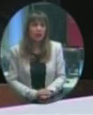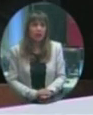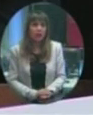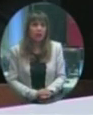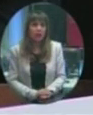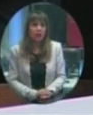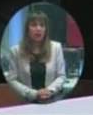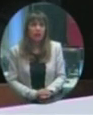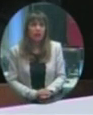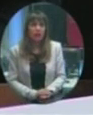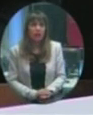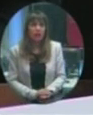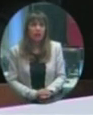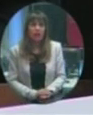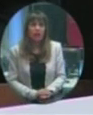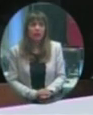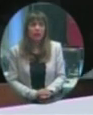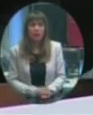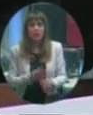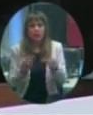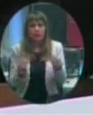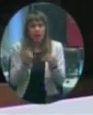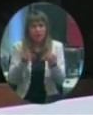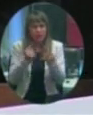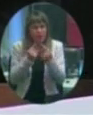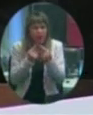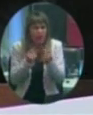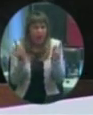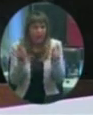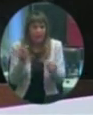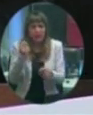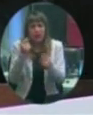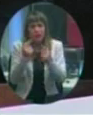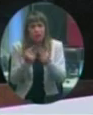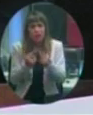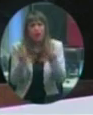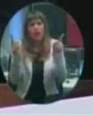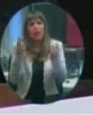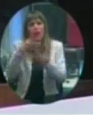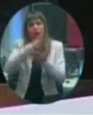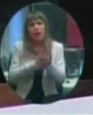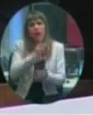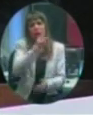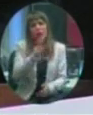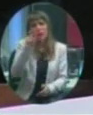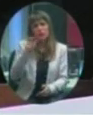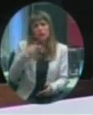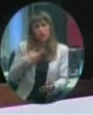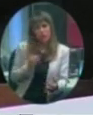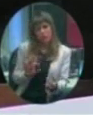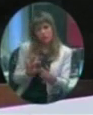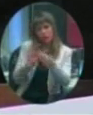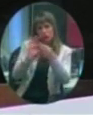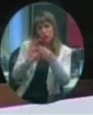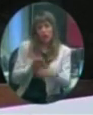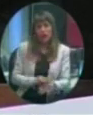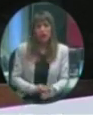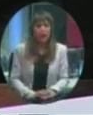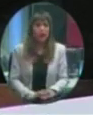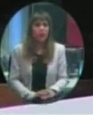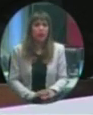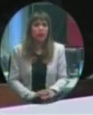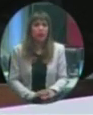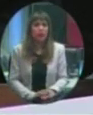זה דבר חריג וקצת שונה לחלק מהאנשים שאני נמצא כאן. ויש כאן,